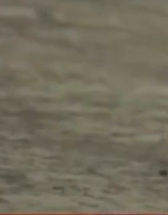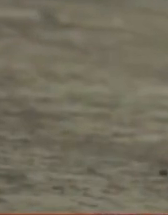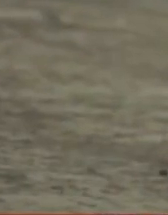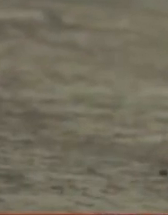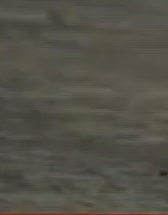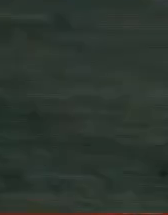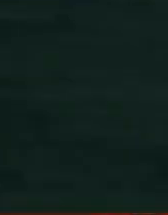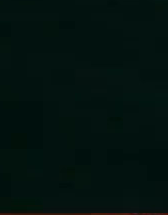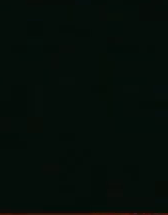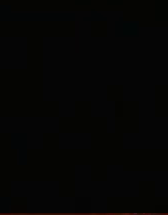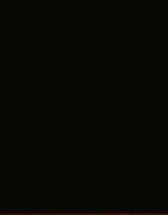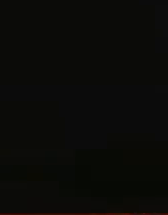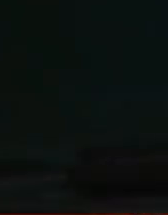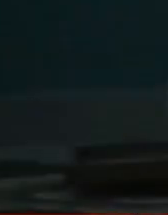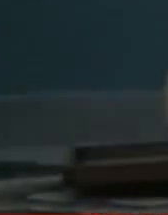الأشياء.